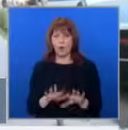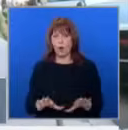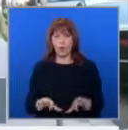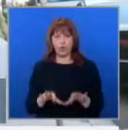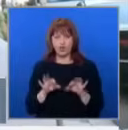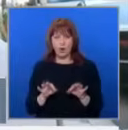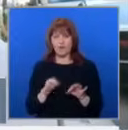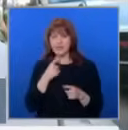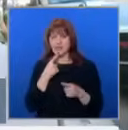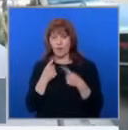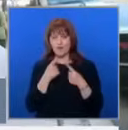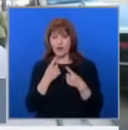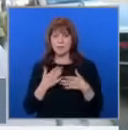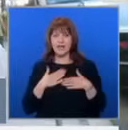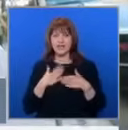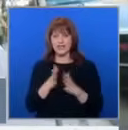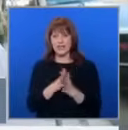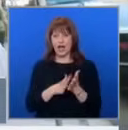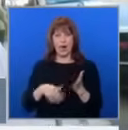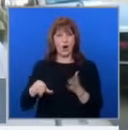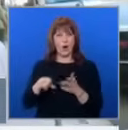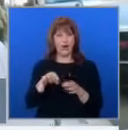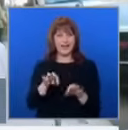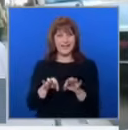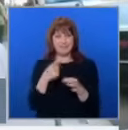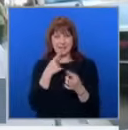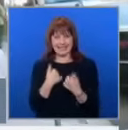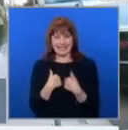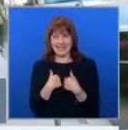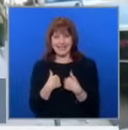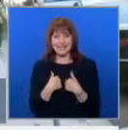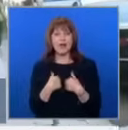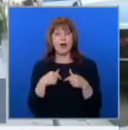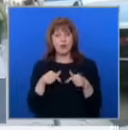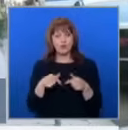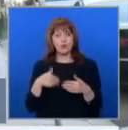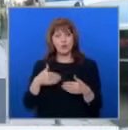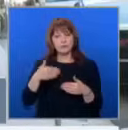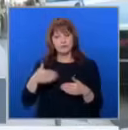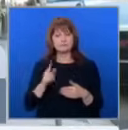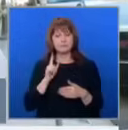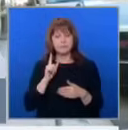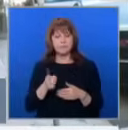готови да говорим с нашите избиратели и от тук нататък те могат изцяло да имат